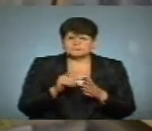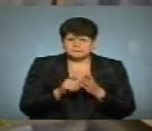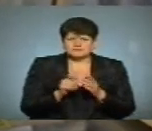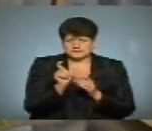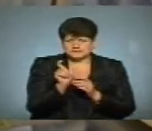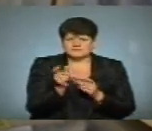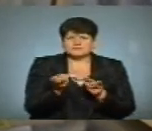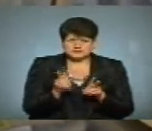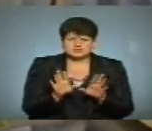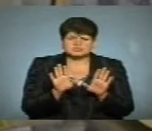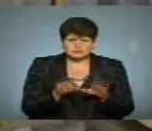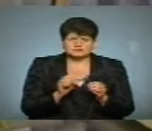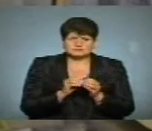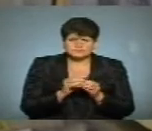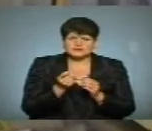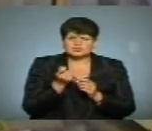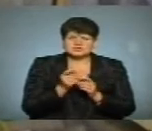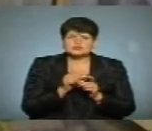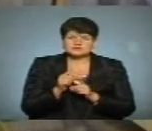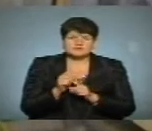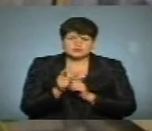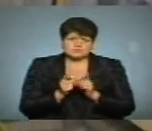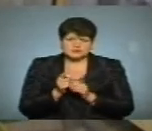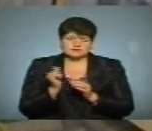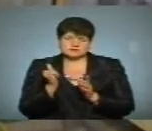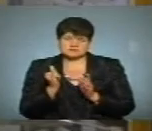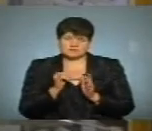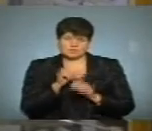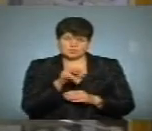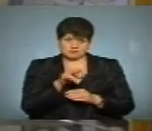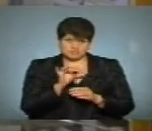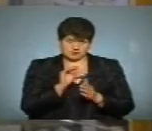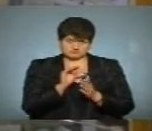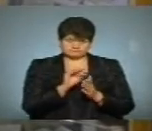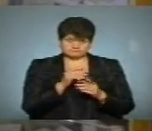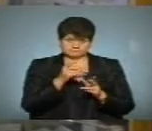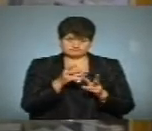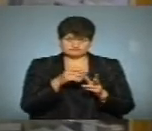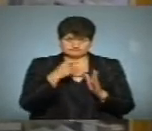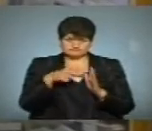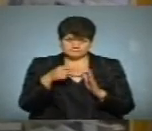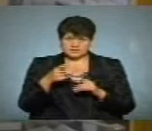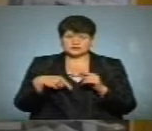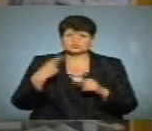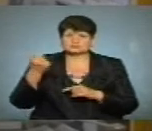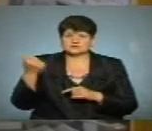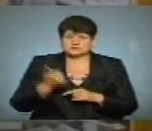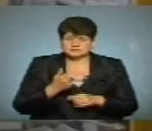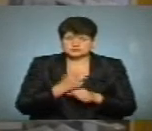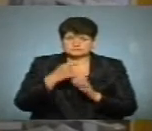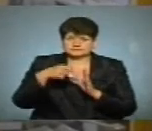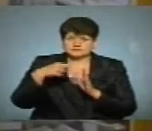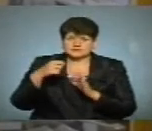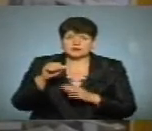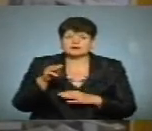самий і трошки поміняли слова, тому що якщо от зараз ми дознімуємо епоху УПА, з наступного тижня ми починаємо робити зйомки по